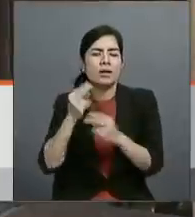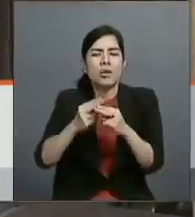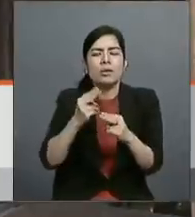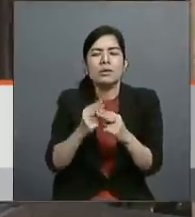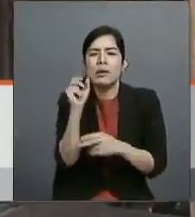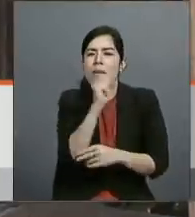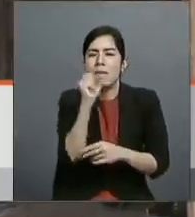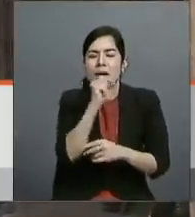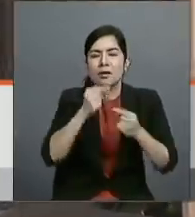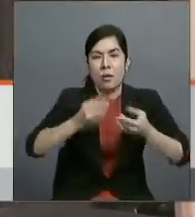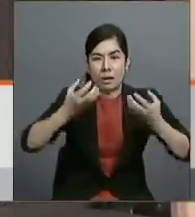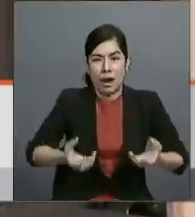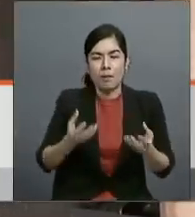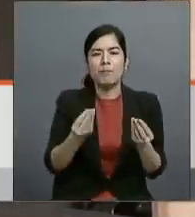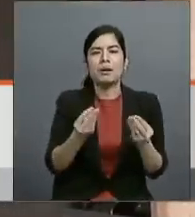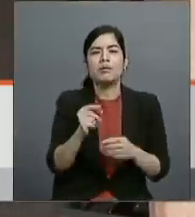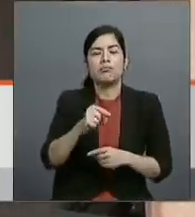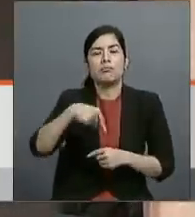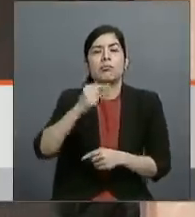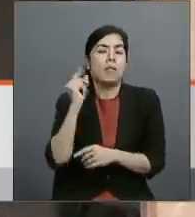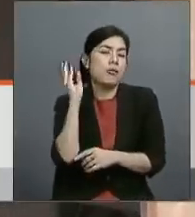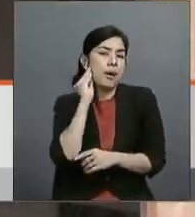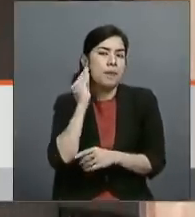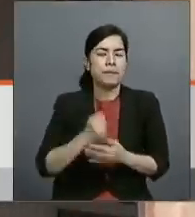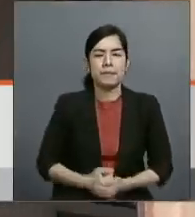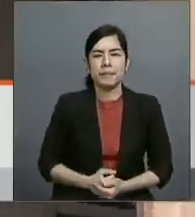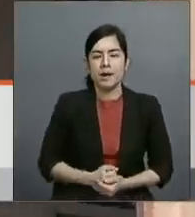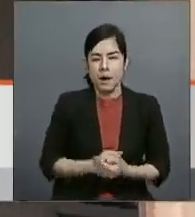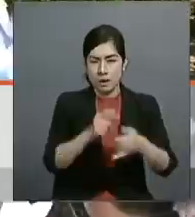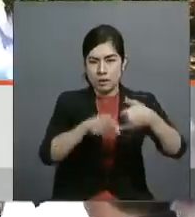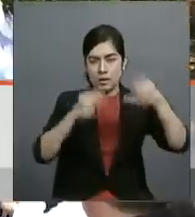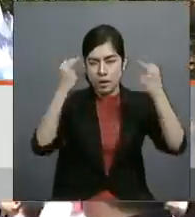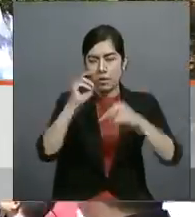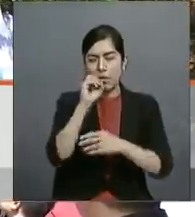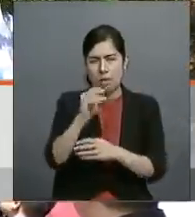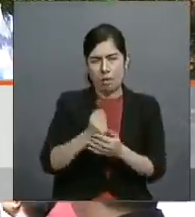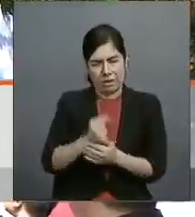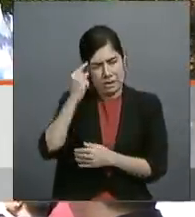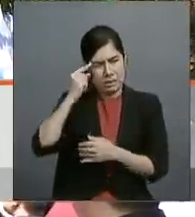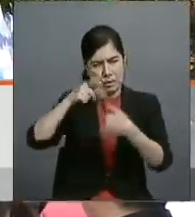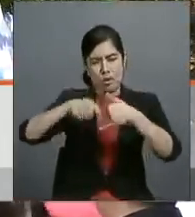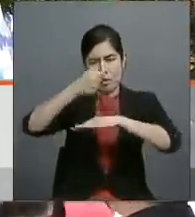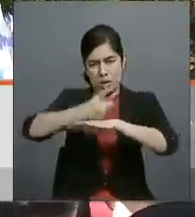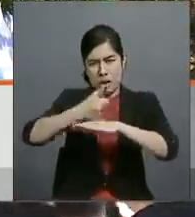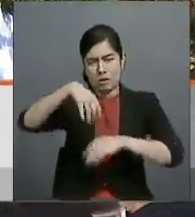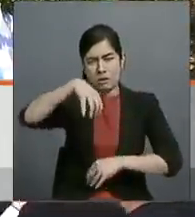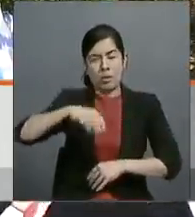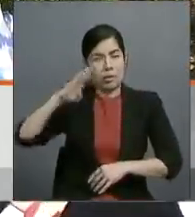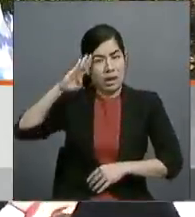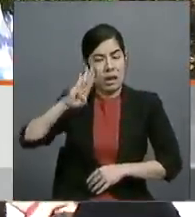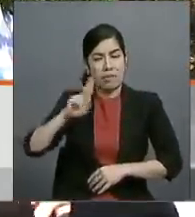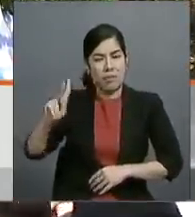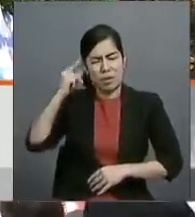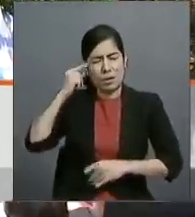พลเอกประยุทธ์จันทร์โอชานายกรัฐมนตรีเชื่อว่าผู้บัญชาการทหารบกจะไม่ลงมาขัดแย้งกับพรรคการเมืองและขอให้ทุกฝ่ายช่